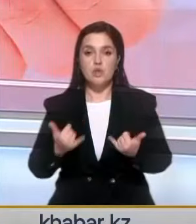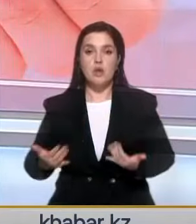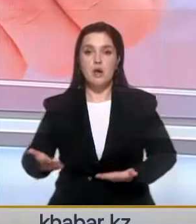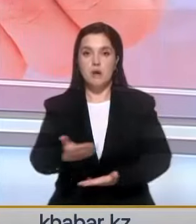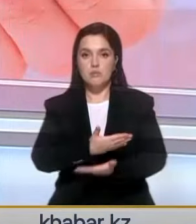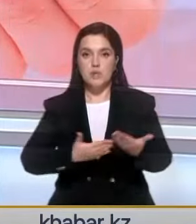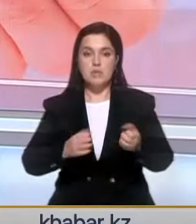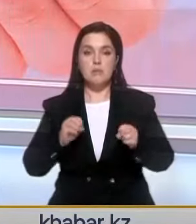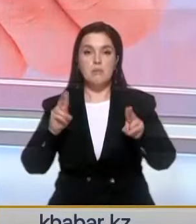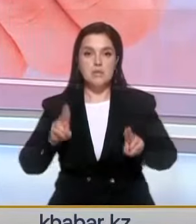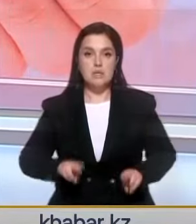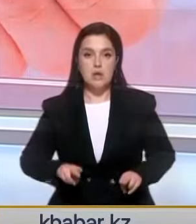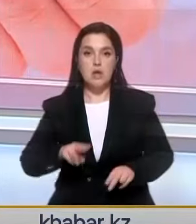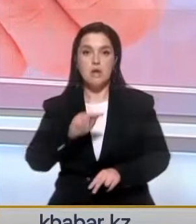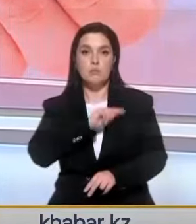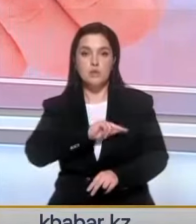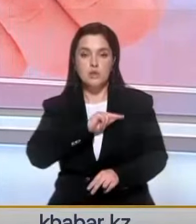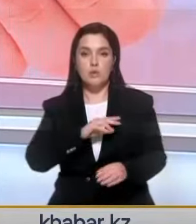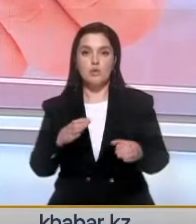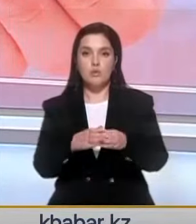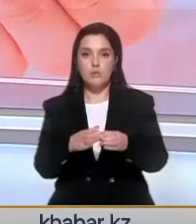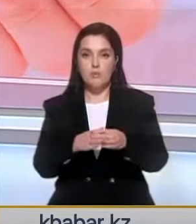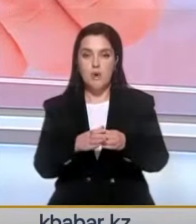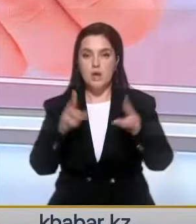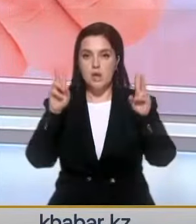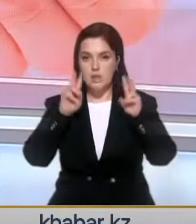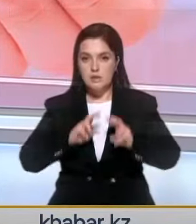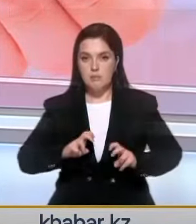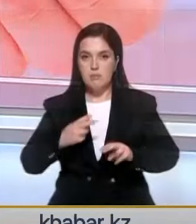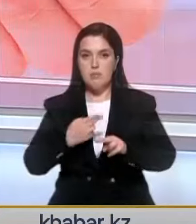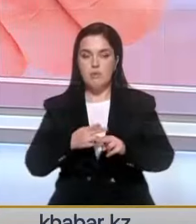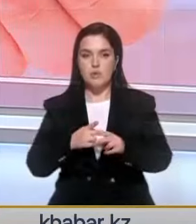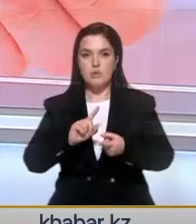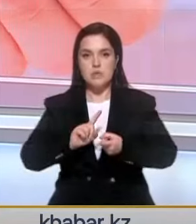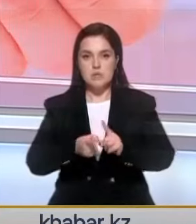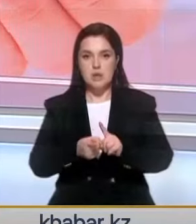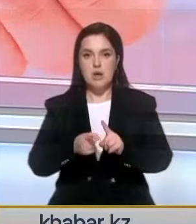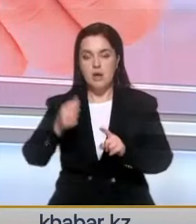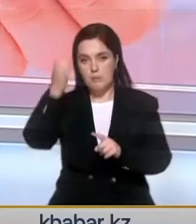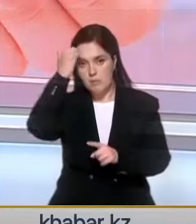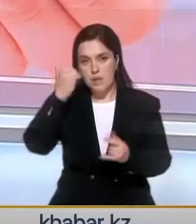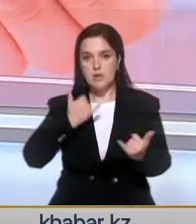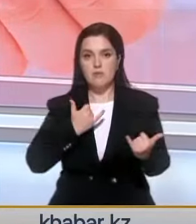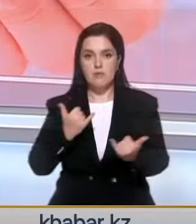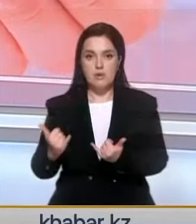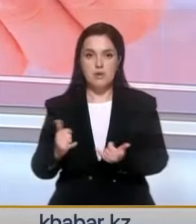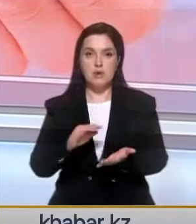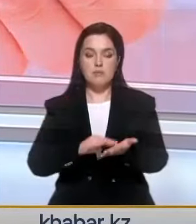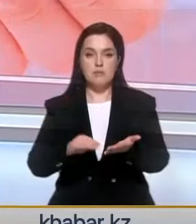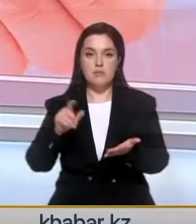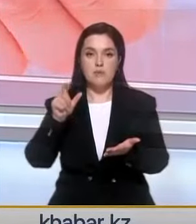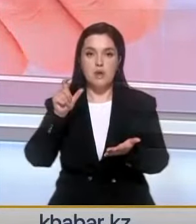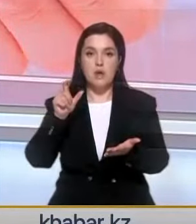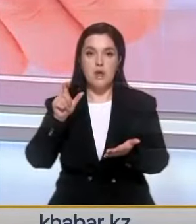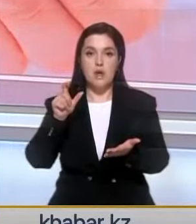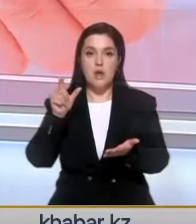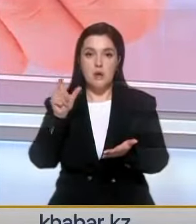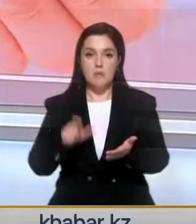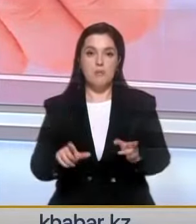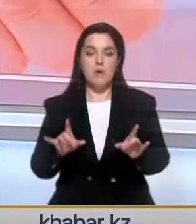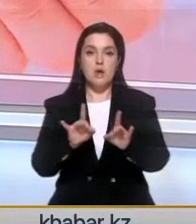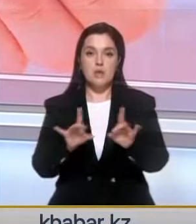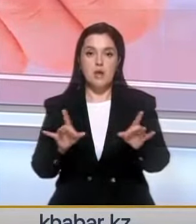на обсуждении специально создана Рабочая группа рассматривает совершенствование механизма благотворительности грим генова ознакомилась с работой